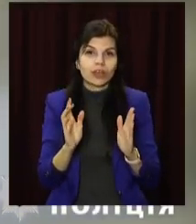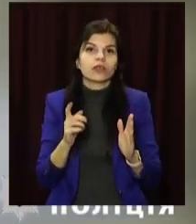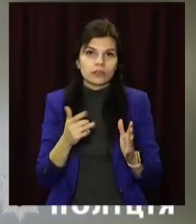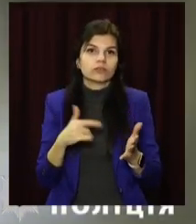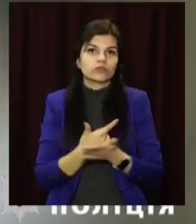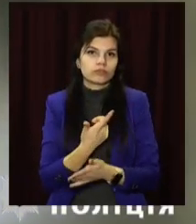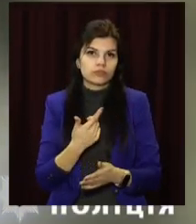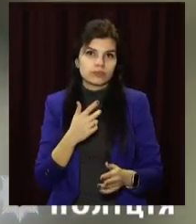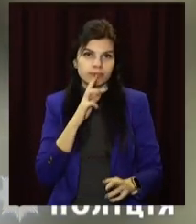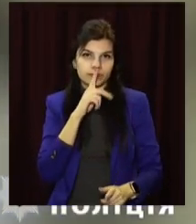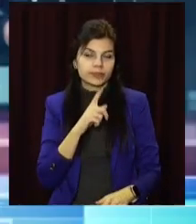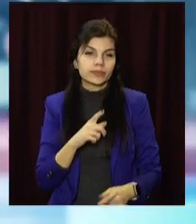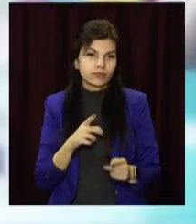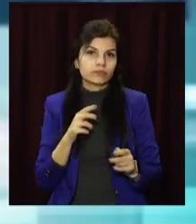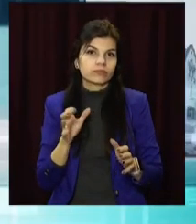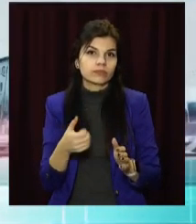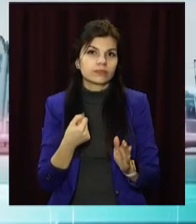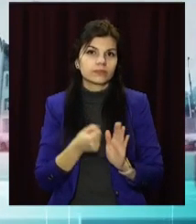варту.